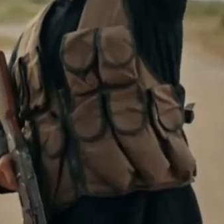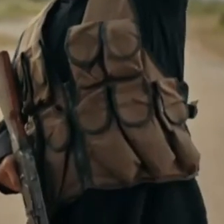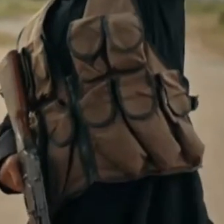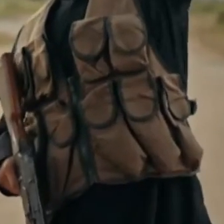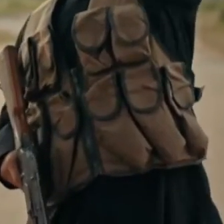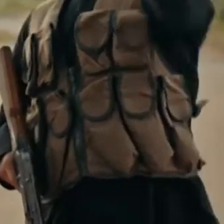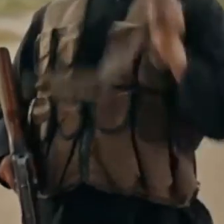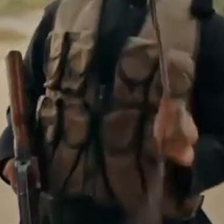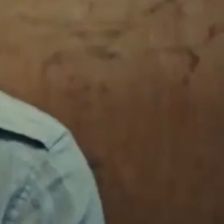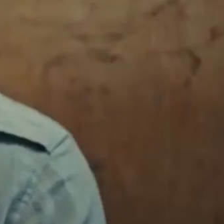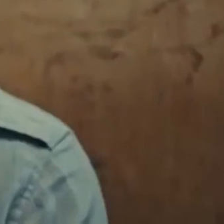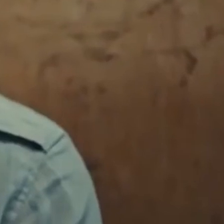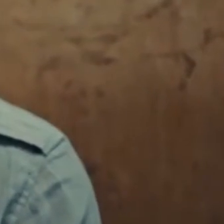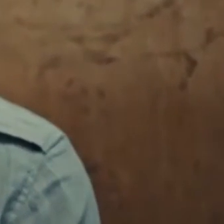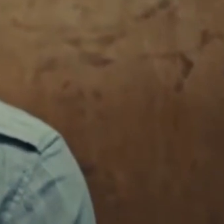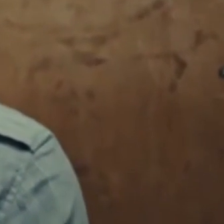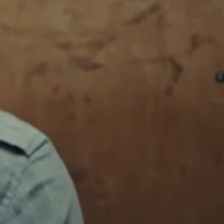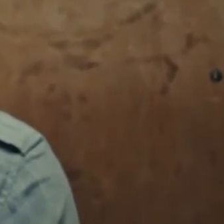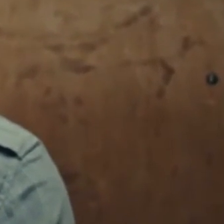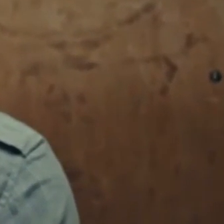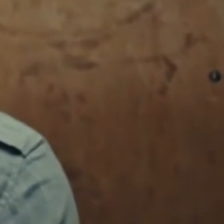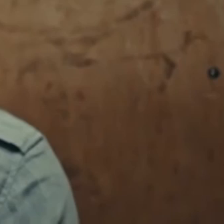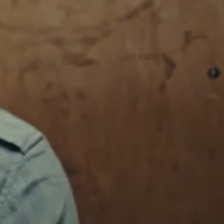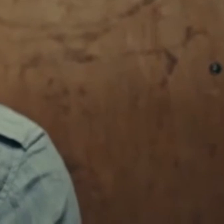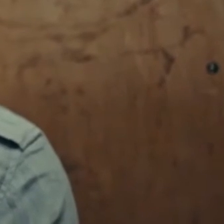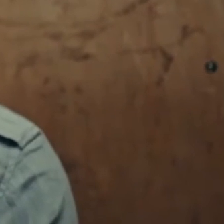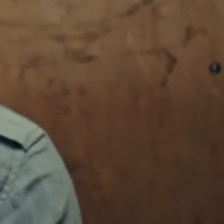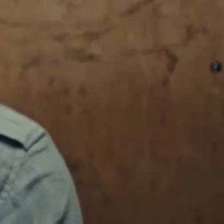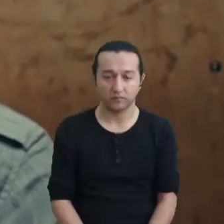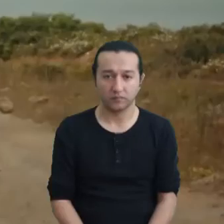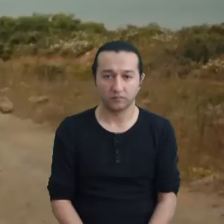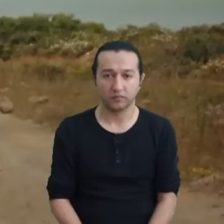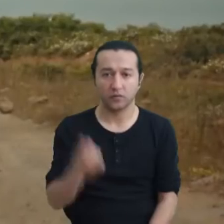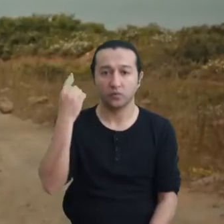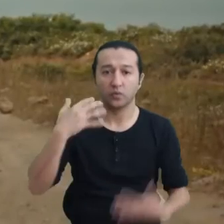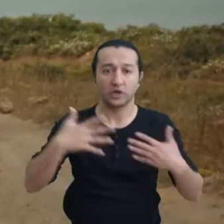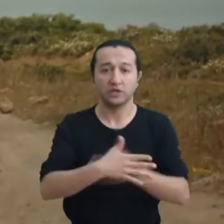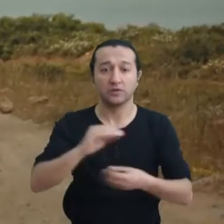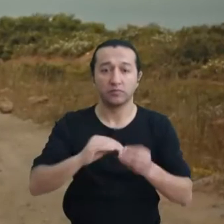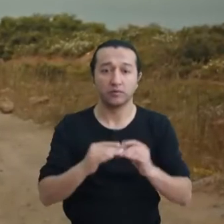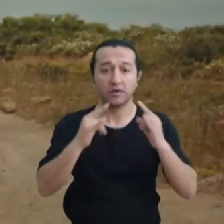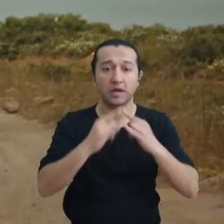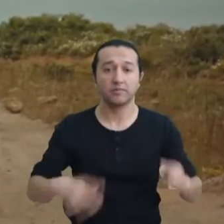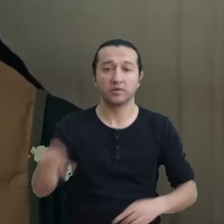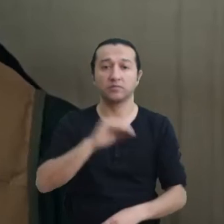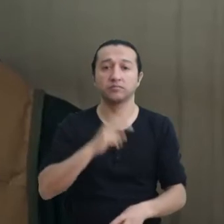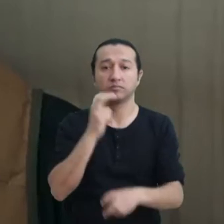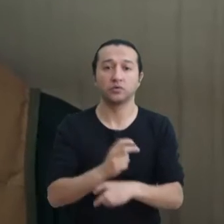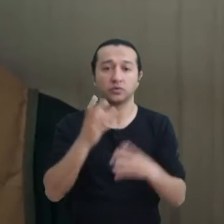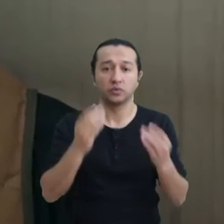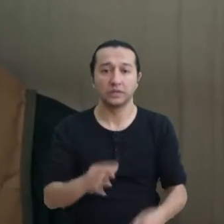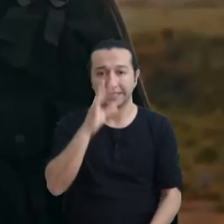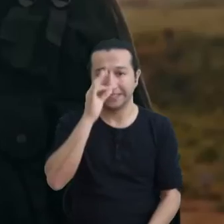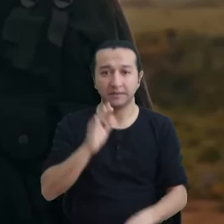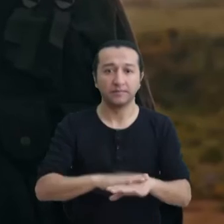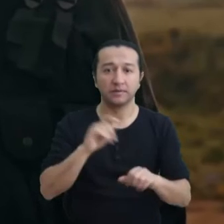Askerler çekilince kamyon şoförü kapağı ipinden aşağı çekti. Dün gece baskın edildi. Kamptan geriye hiçbir şey kalmadı.